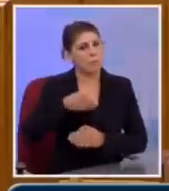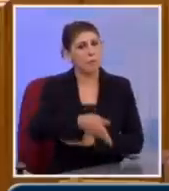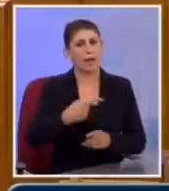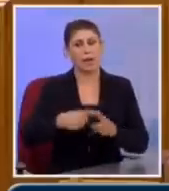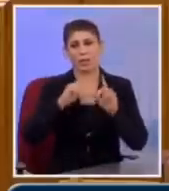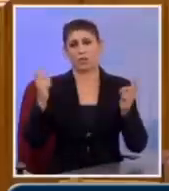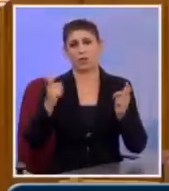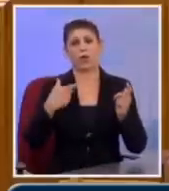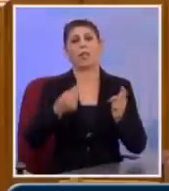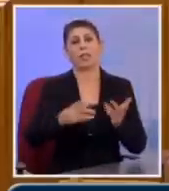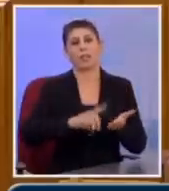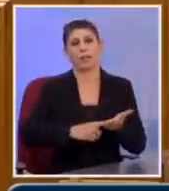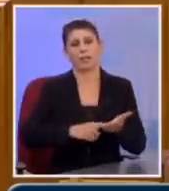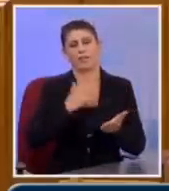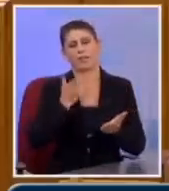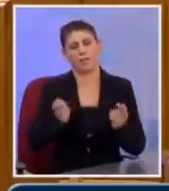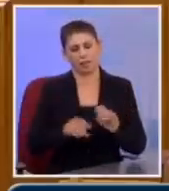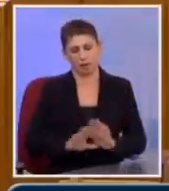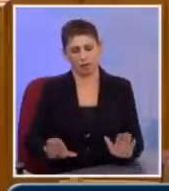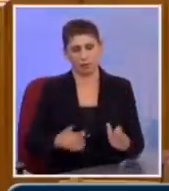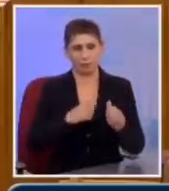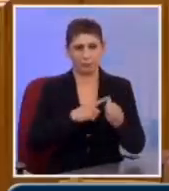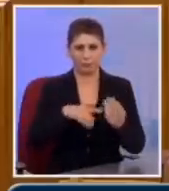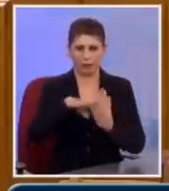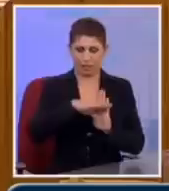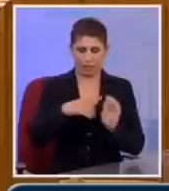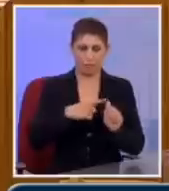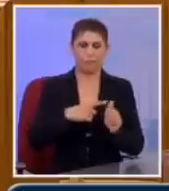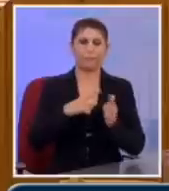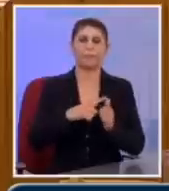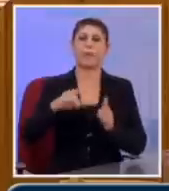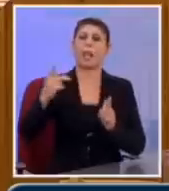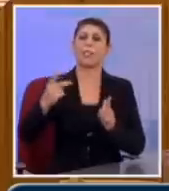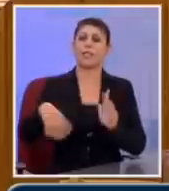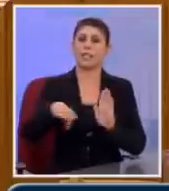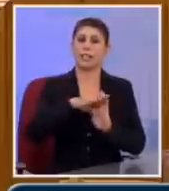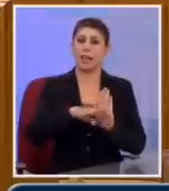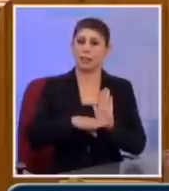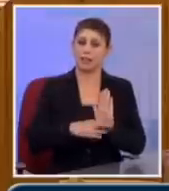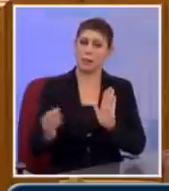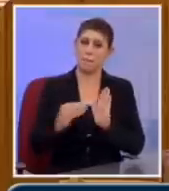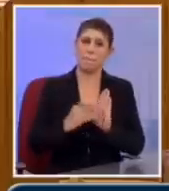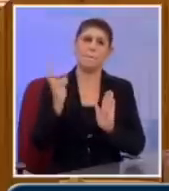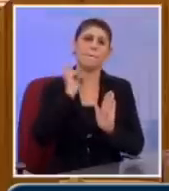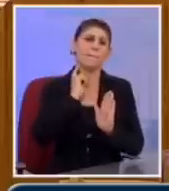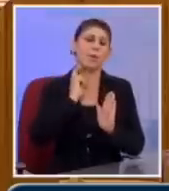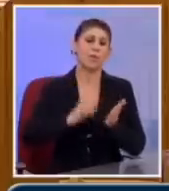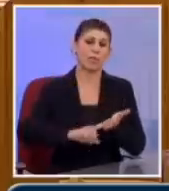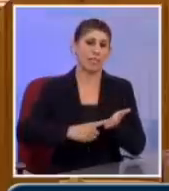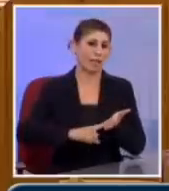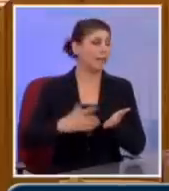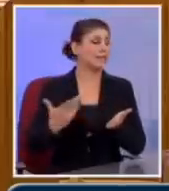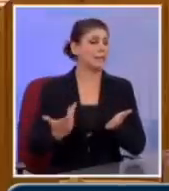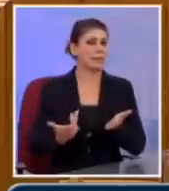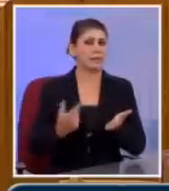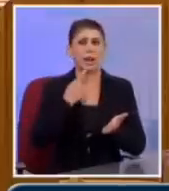σχολεία. Δεύτερη διάταξη που υπάρχει μέσα στον κώδικα ηθαγένειας είναι αυτή που ορίζει